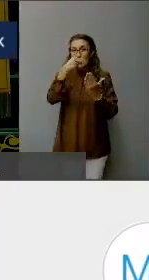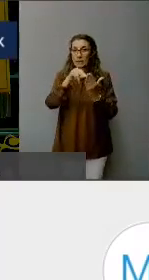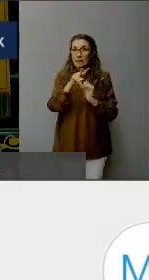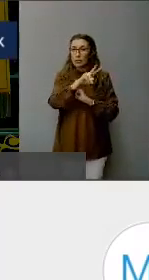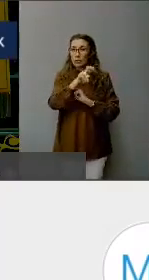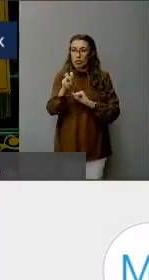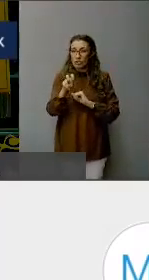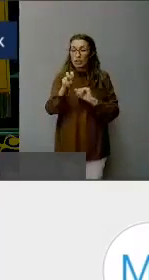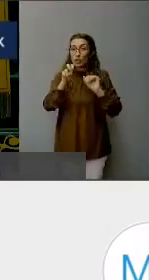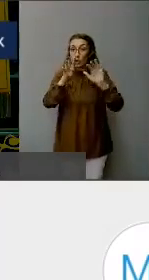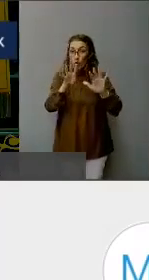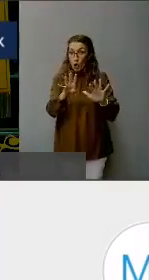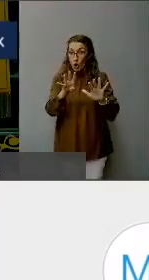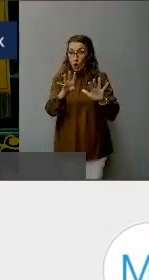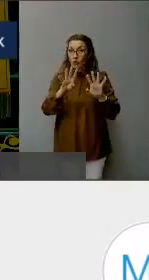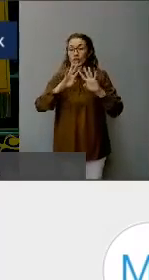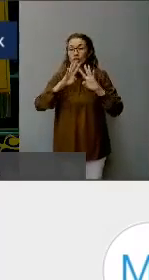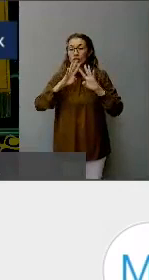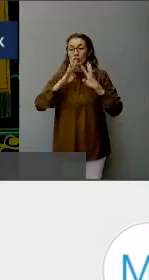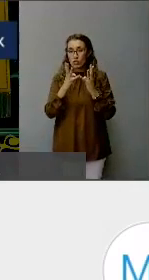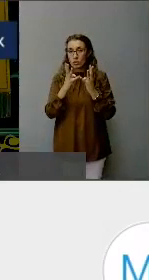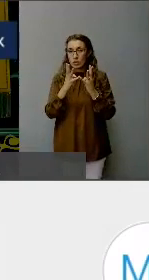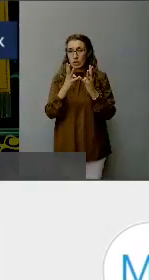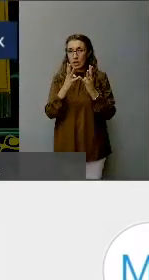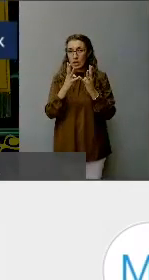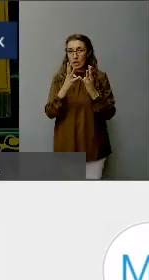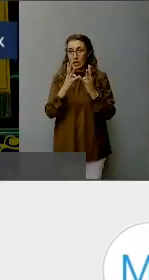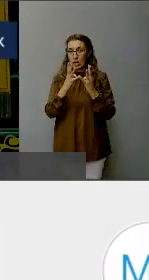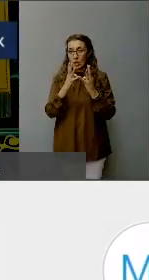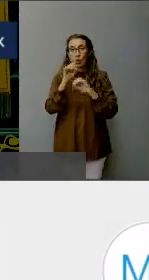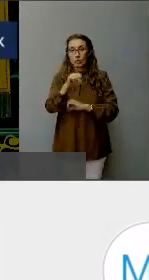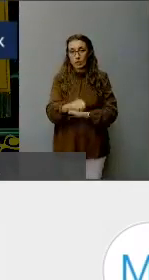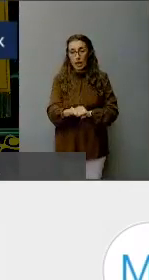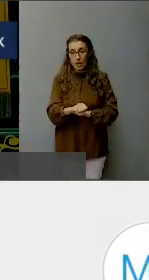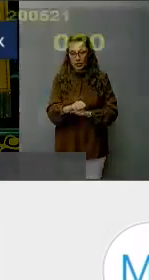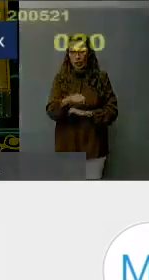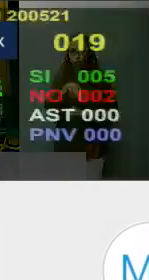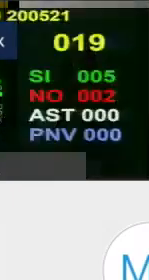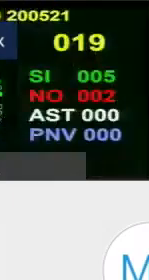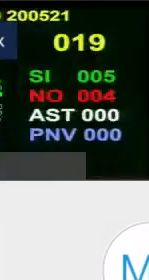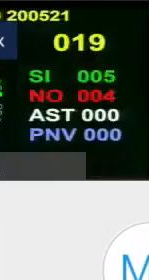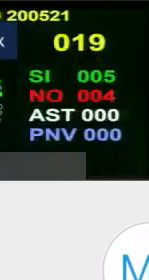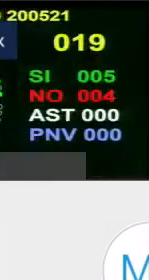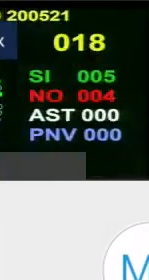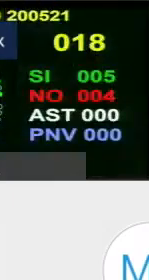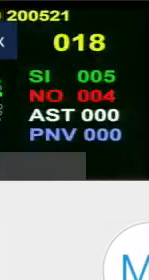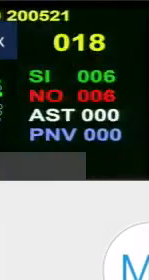209 parere della giunta è contrario si vota